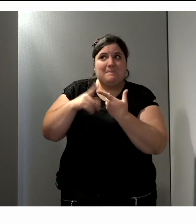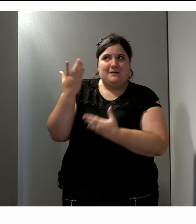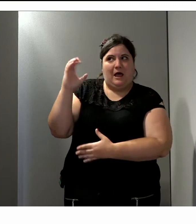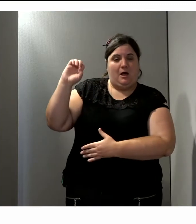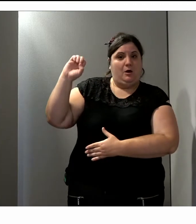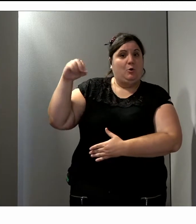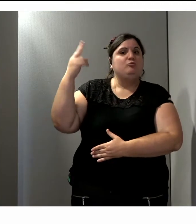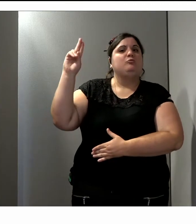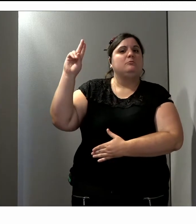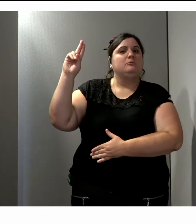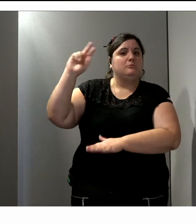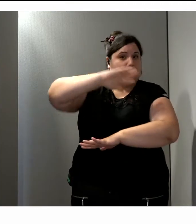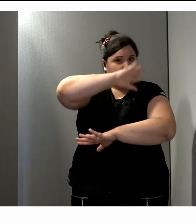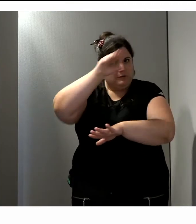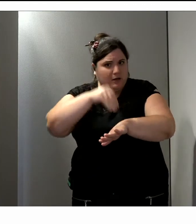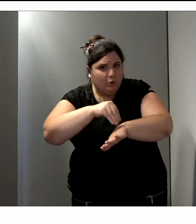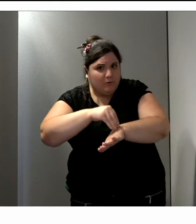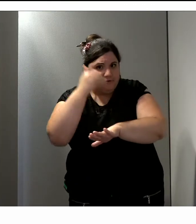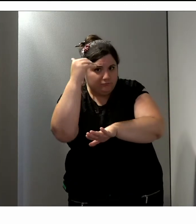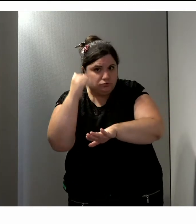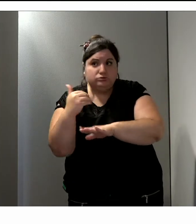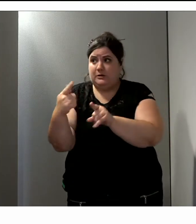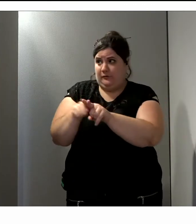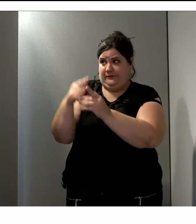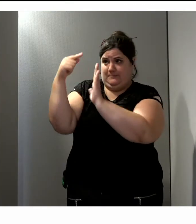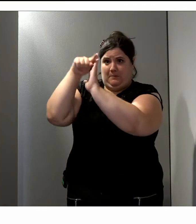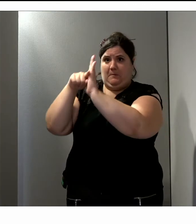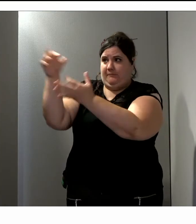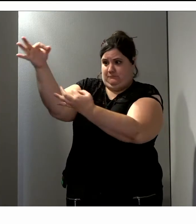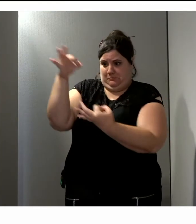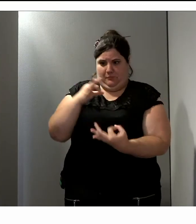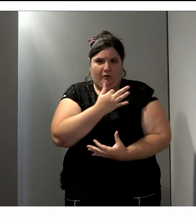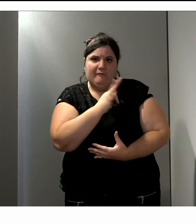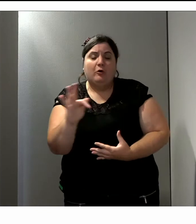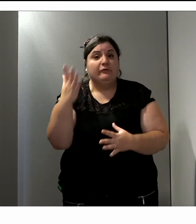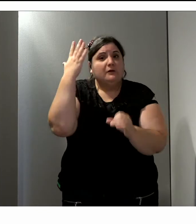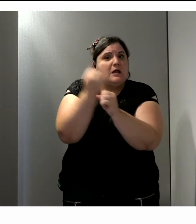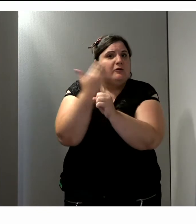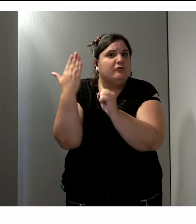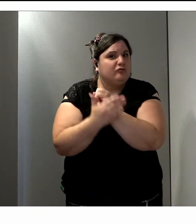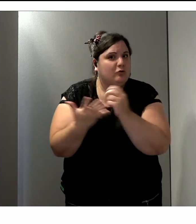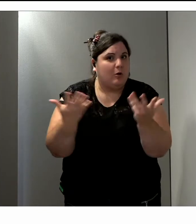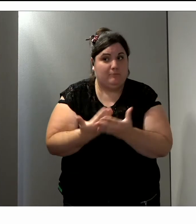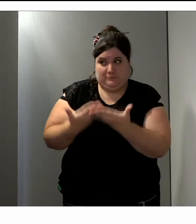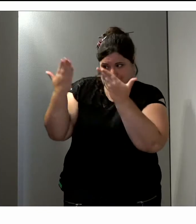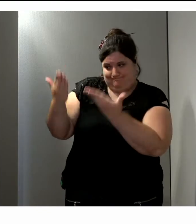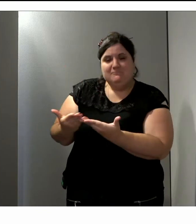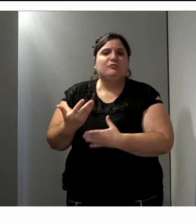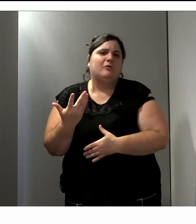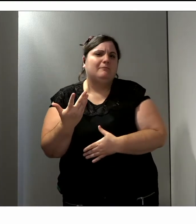des recommandations qui ont été transmises à la France, puisque donc vous étiez le rapporteur pour la France